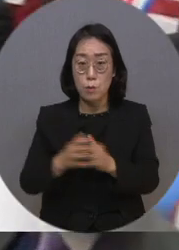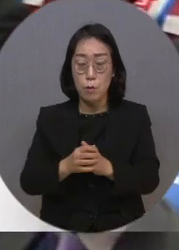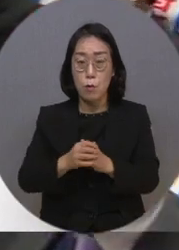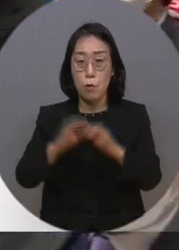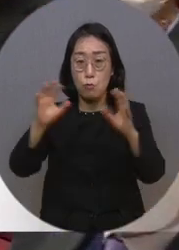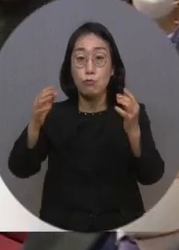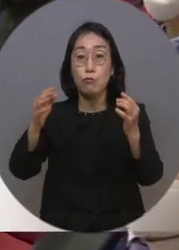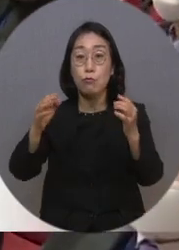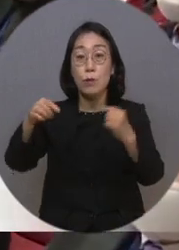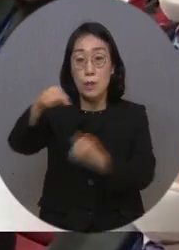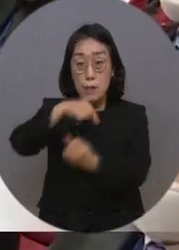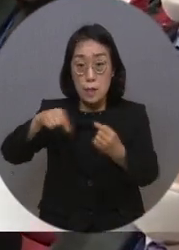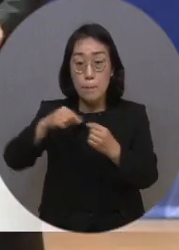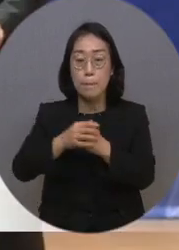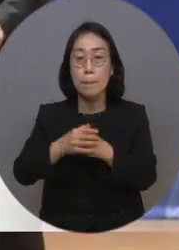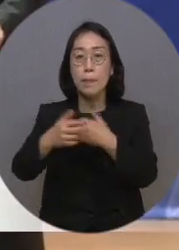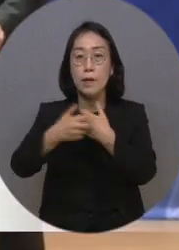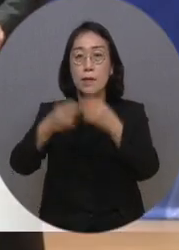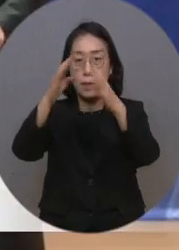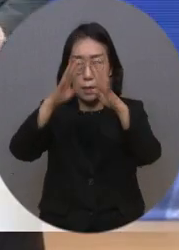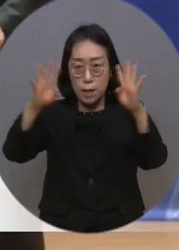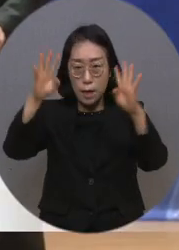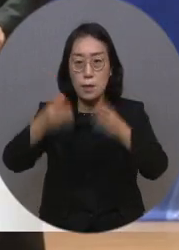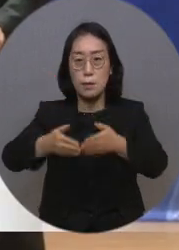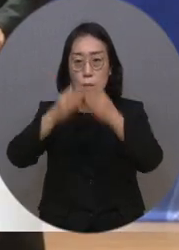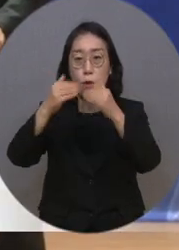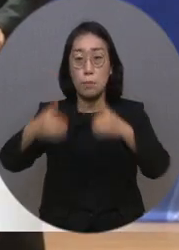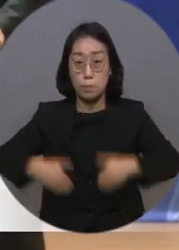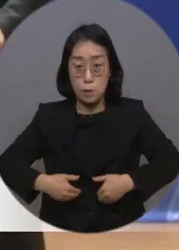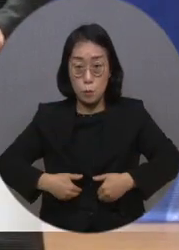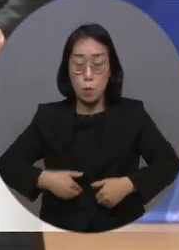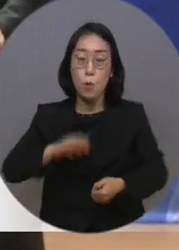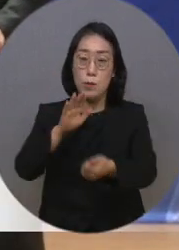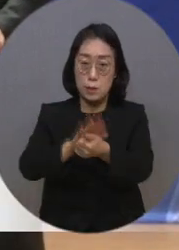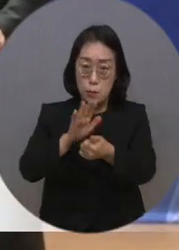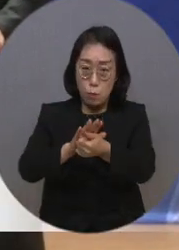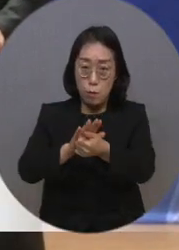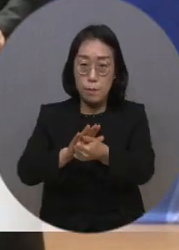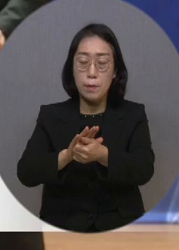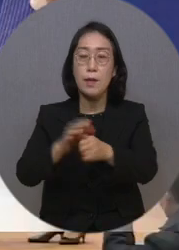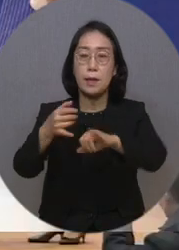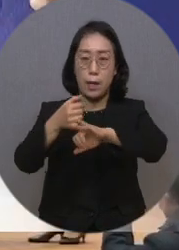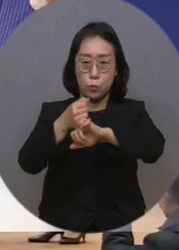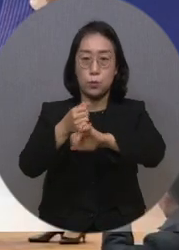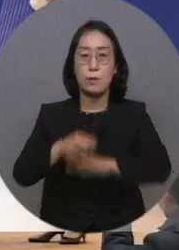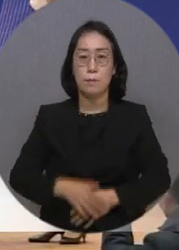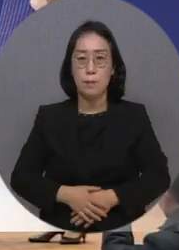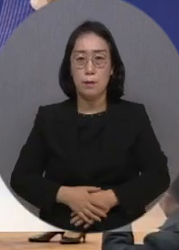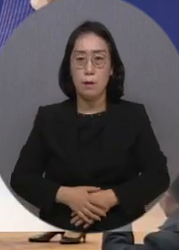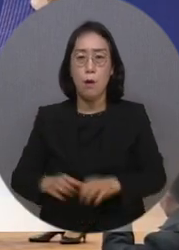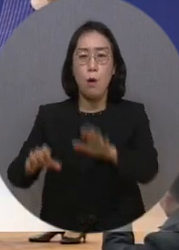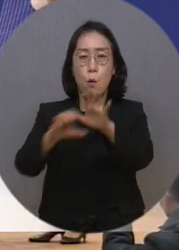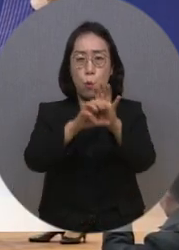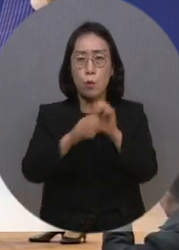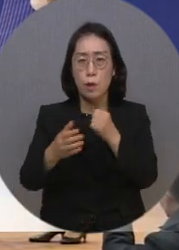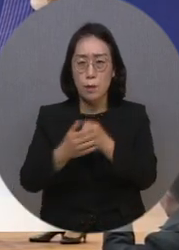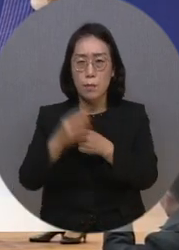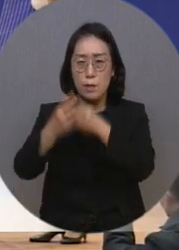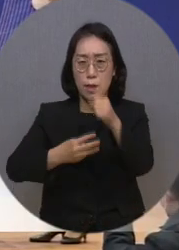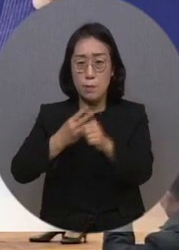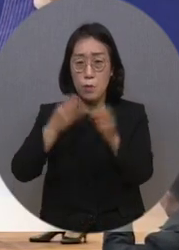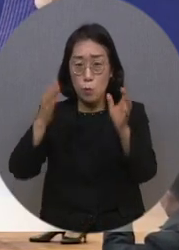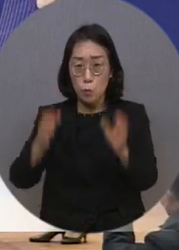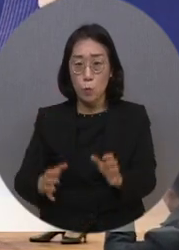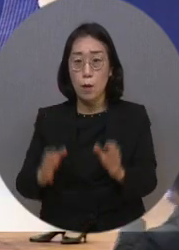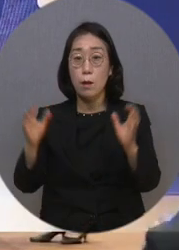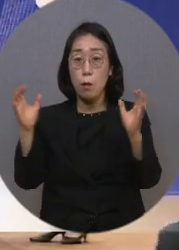설립이 필요함을 강조하고 국회 차원의 지원과 노력을 다할 것을 다짐했습니다 코로나19로 인해 지난 3년간